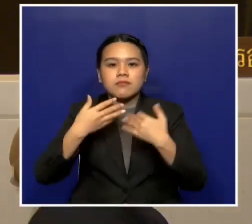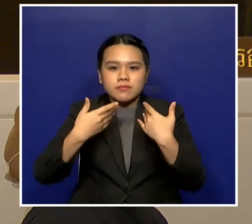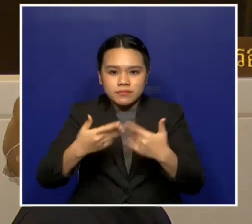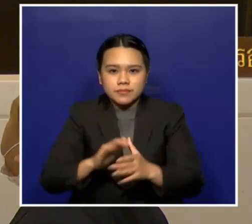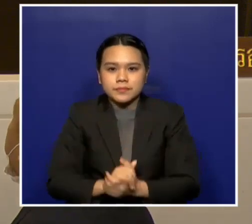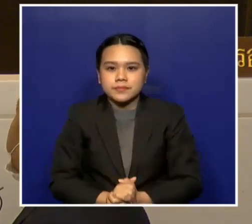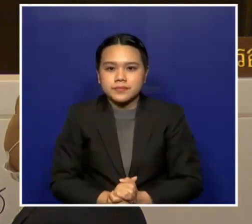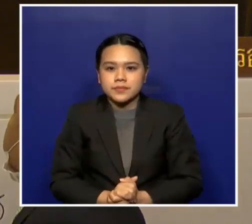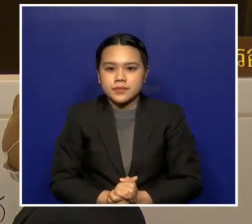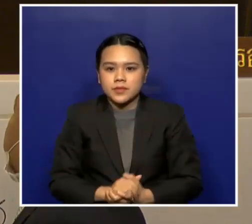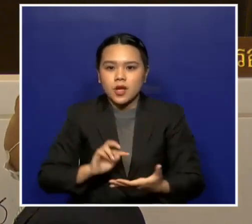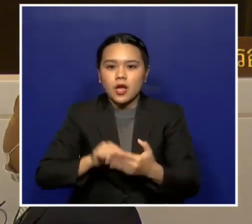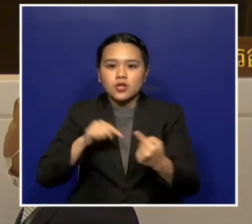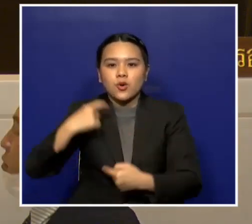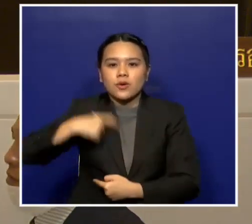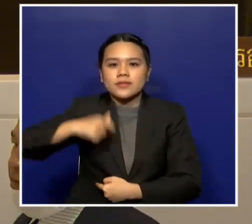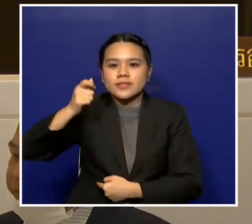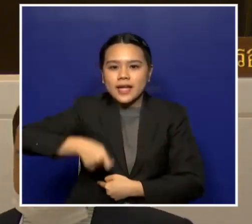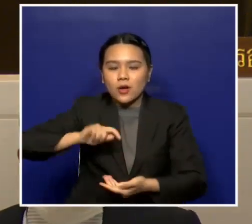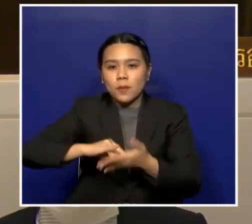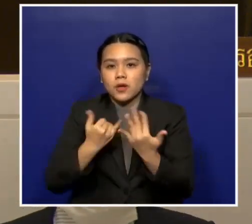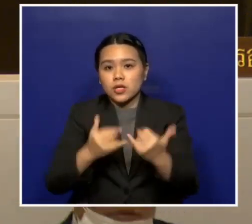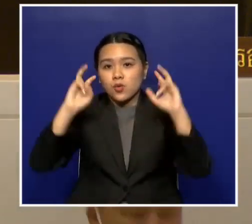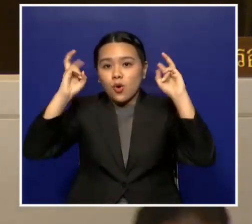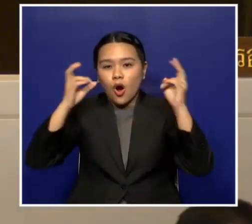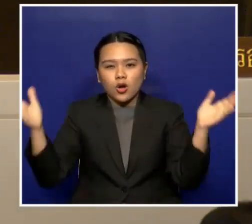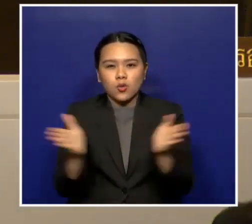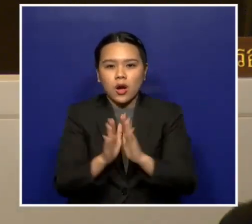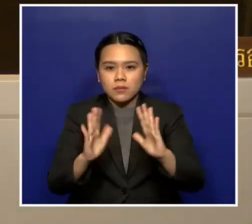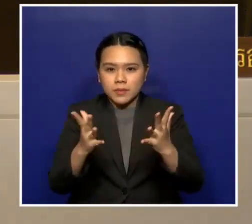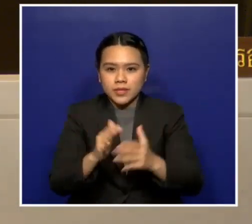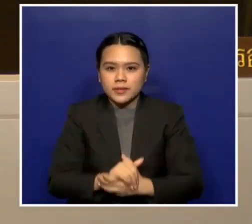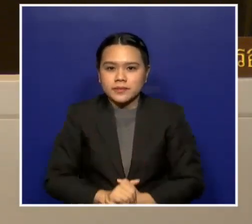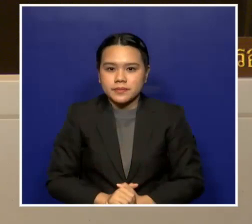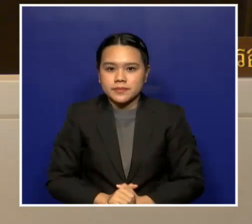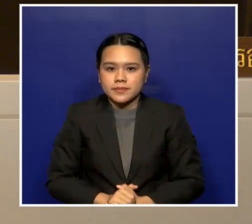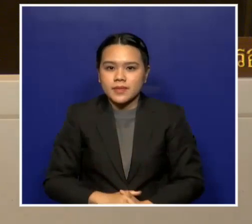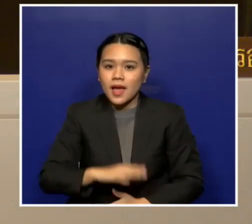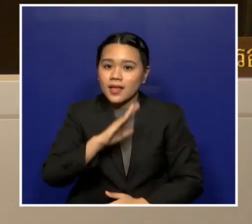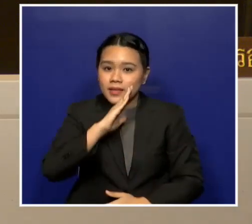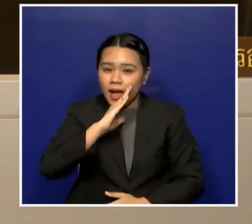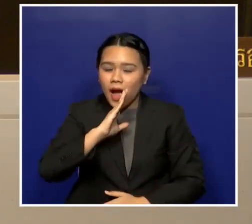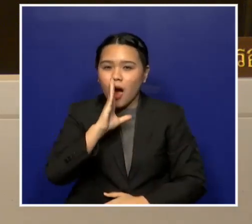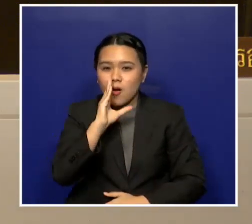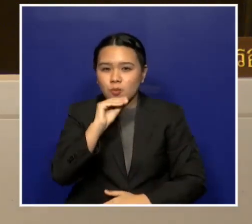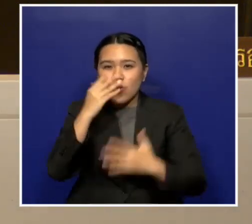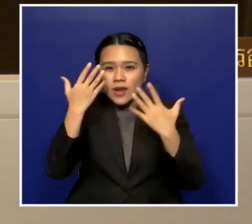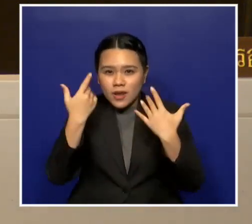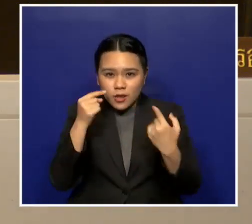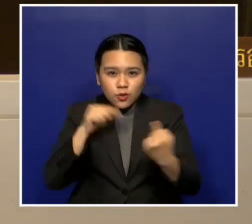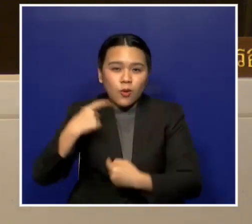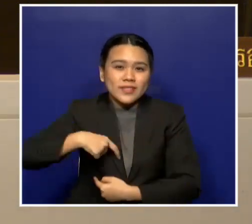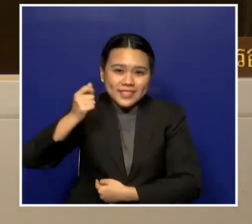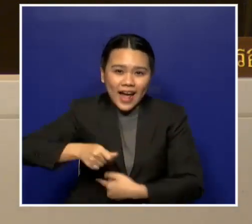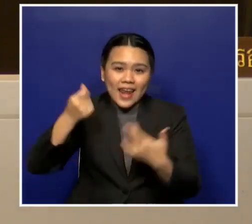ครับ คือถ้าท่านพูดถึงแล้วไม่ได้สร้างยังไม่ได้สร้างความเสียหายอะไ